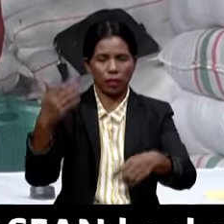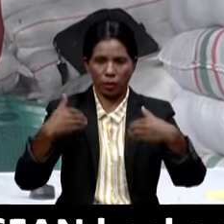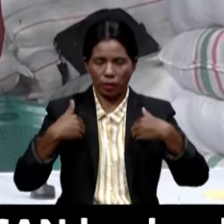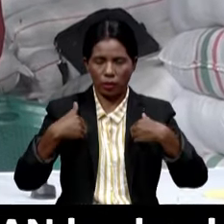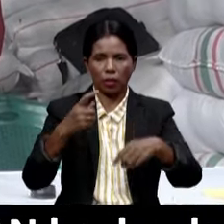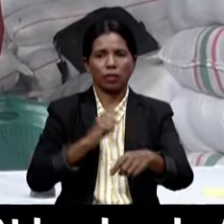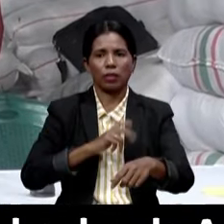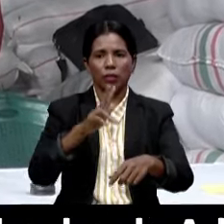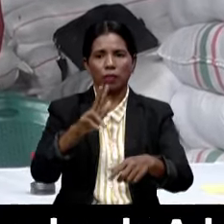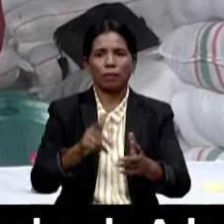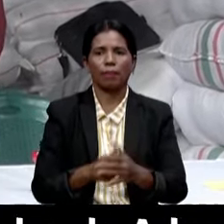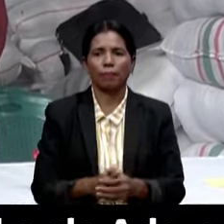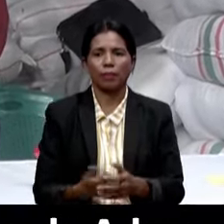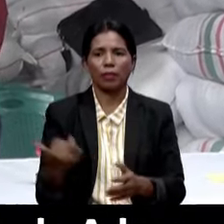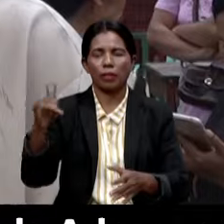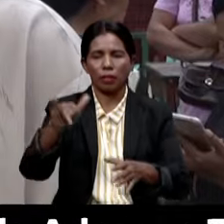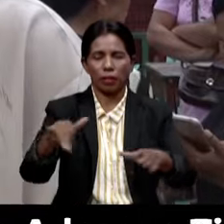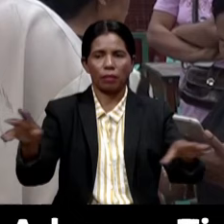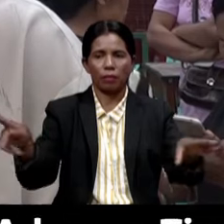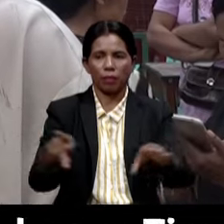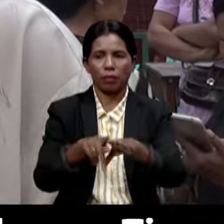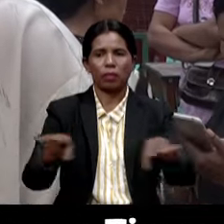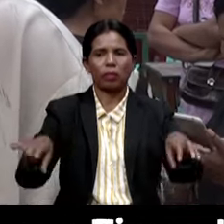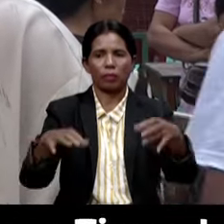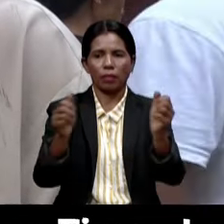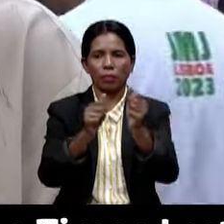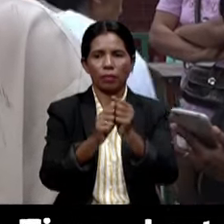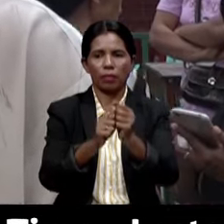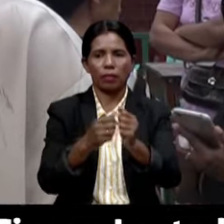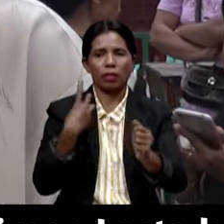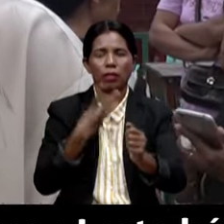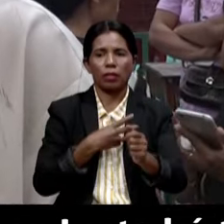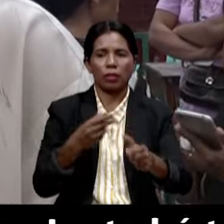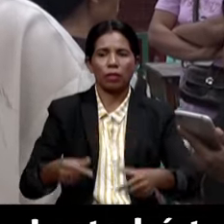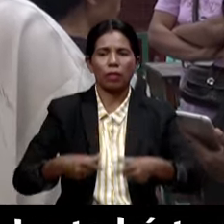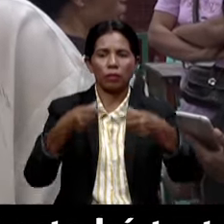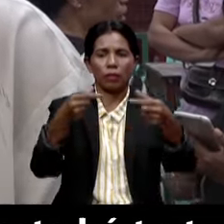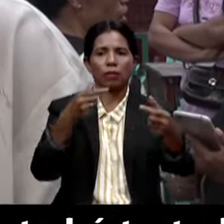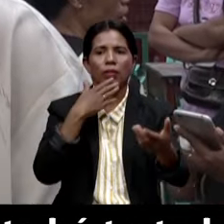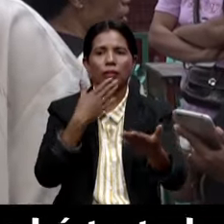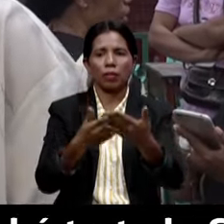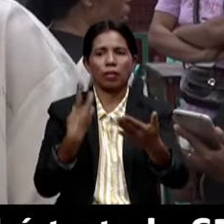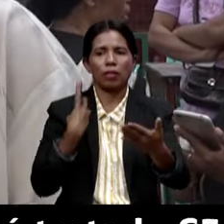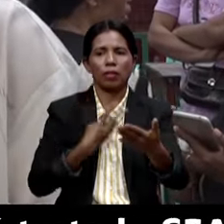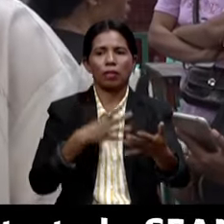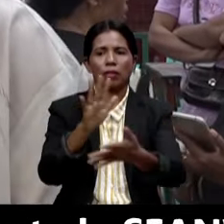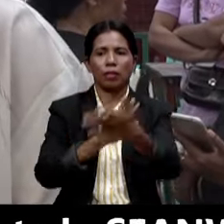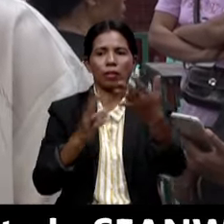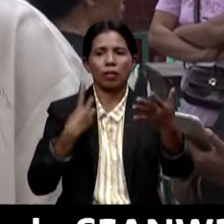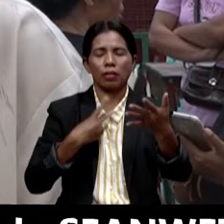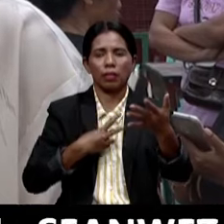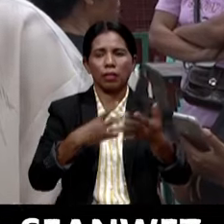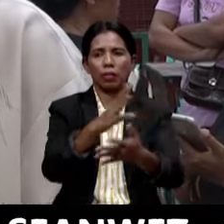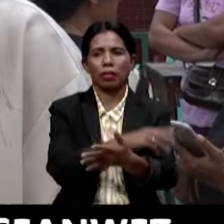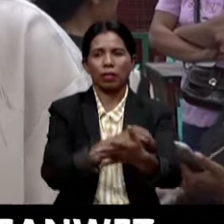retasi tolo. Nesira ninia participação, colabora para boa tira nebe ita fobane, benefício ato ita celebra ita ne festa, nebe bot,